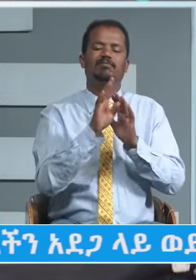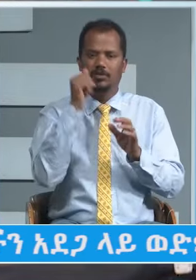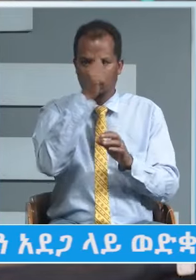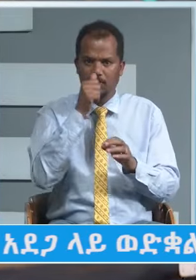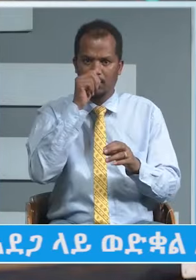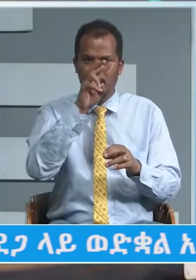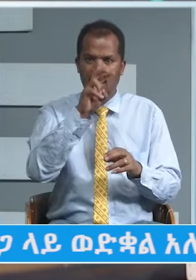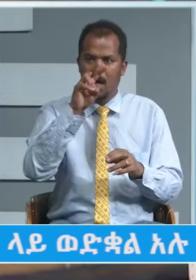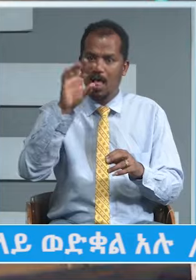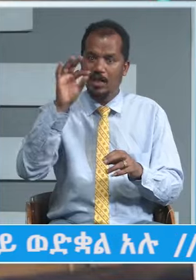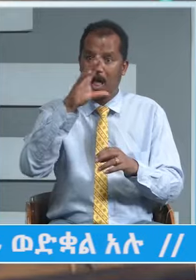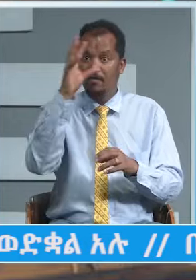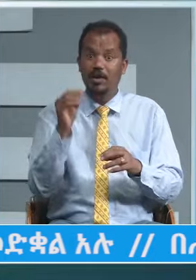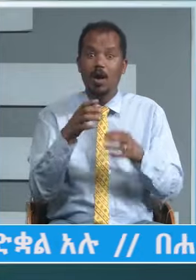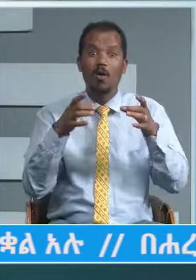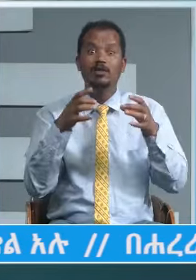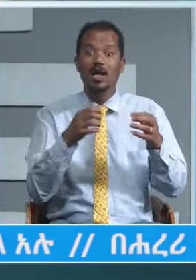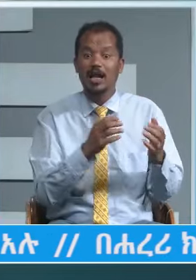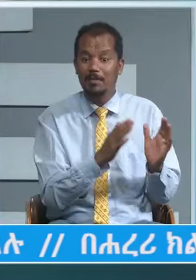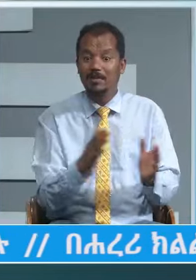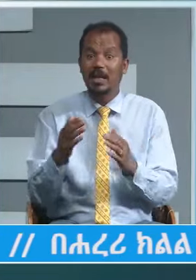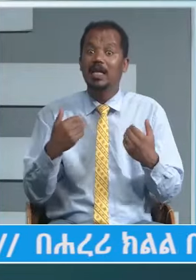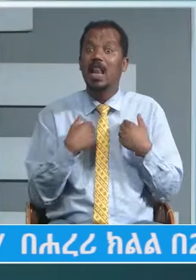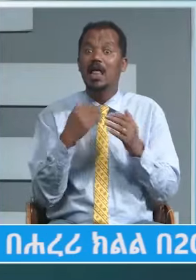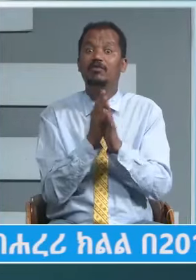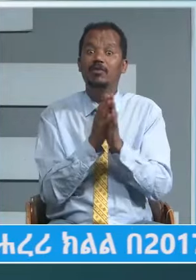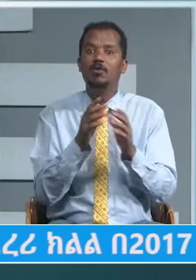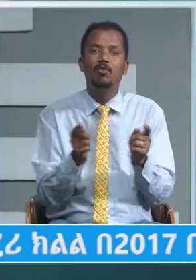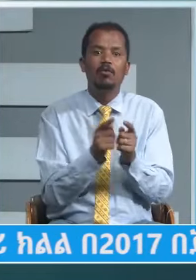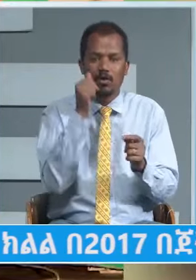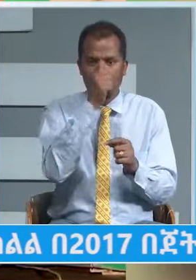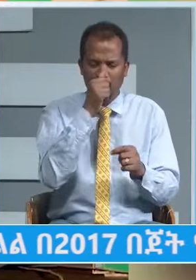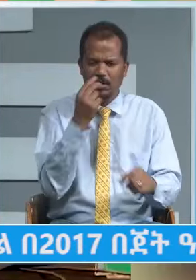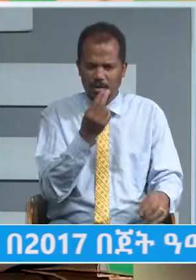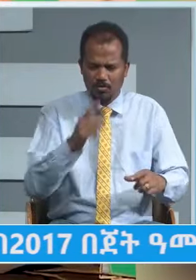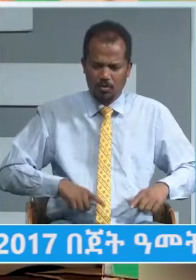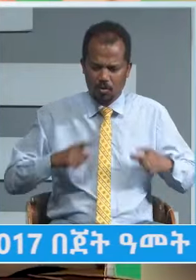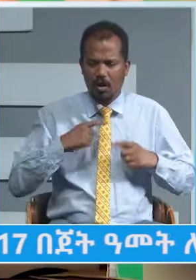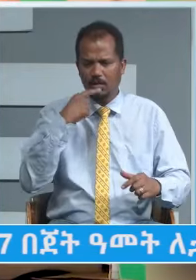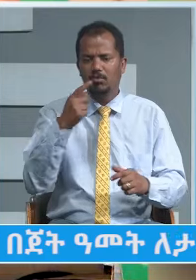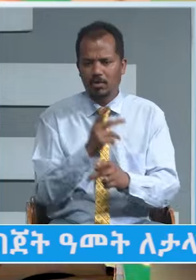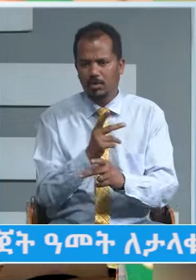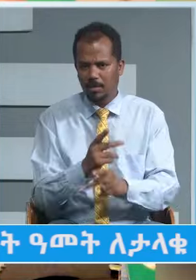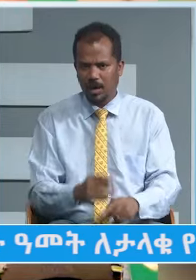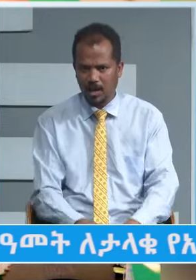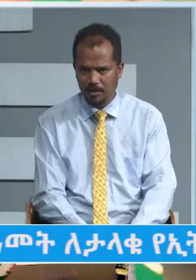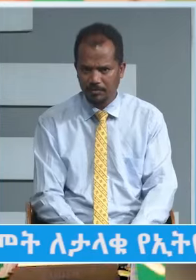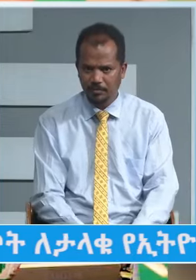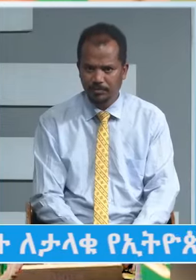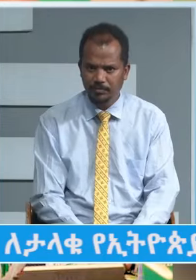ማሳደጉን አሳውቋል። ኢትዮጵያ የ2029 አፍሪካ ዋንጫን ለማዘጋጀት ካላት ፍላጎት የተነሳ ጉባኤው ለኢትዮጵያ አዎንታዊ ፋይዳ ይኖረዋል ተብሎ